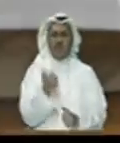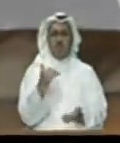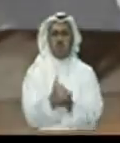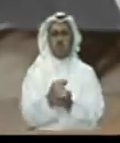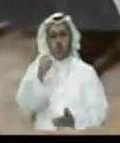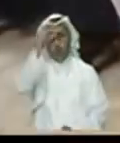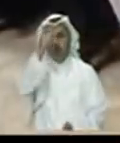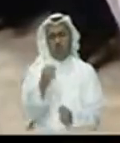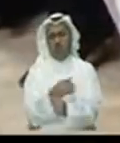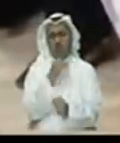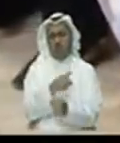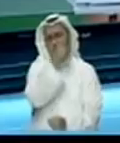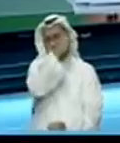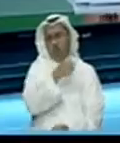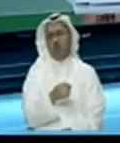الحوثي الإرهابية.